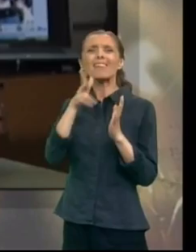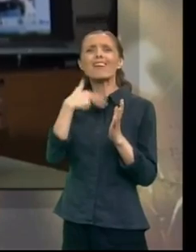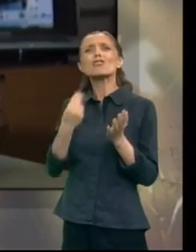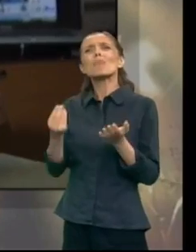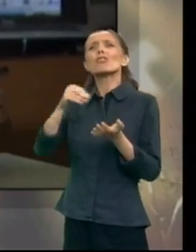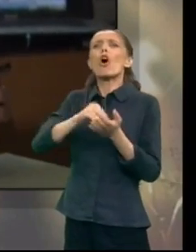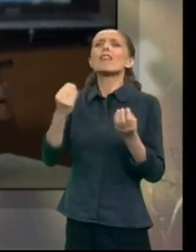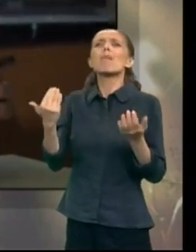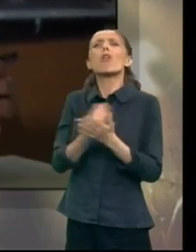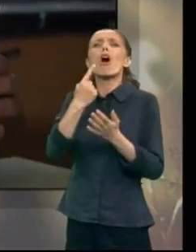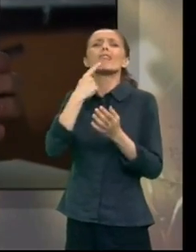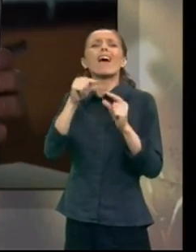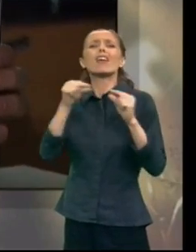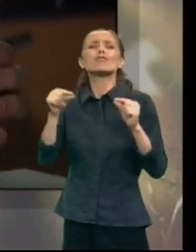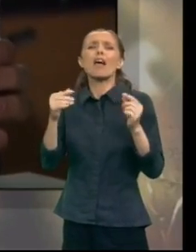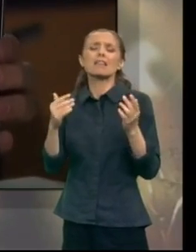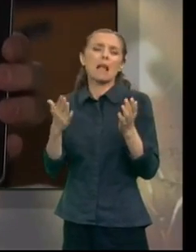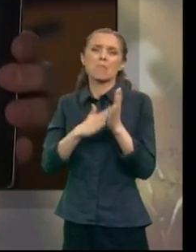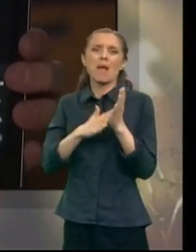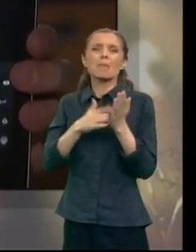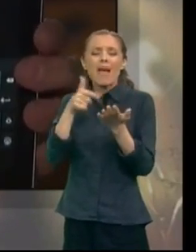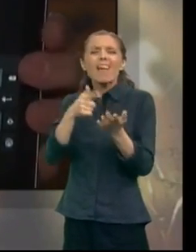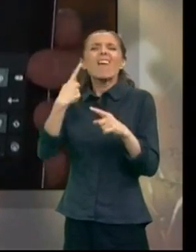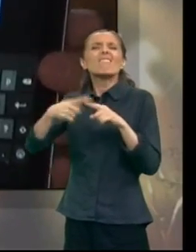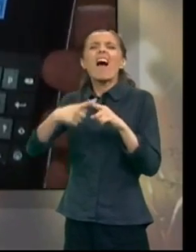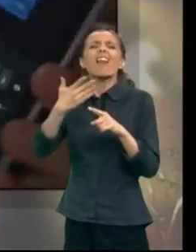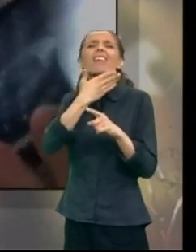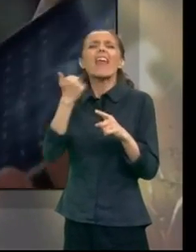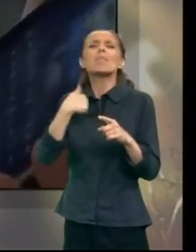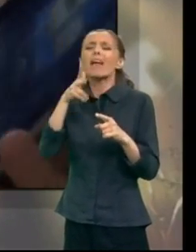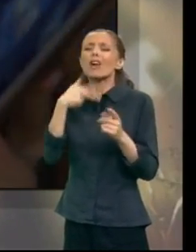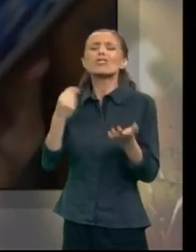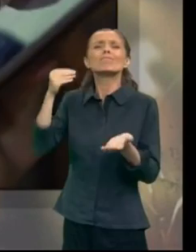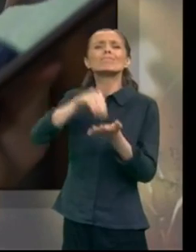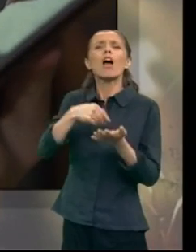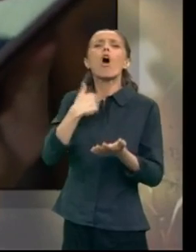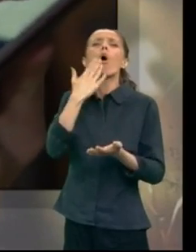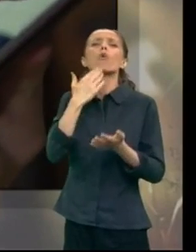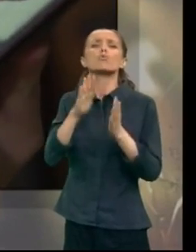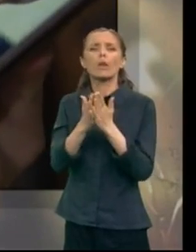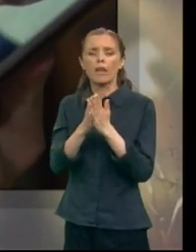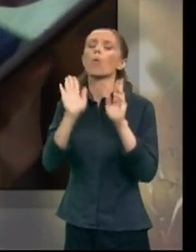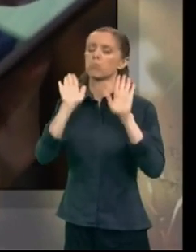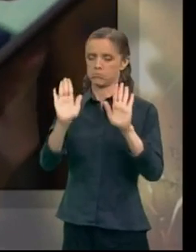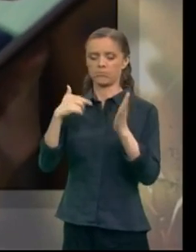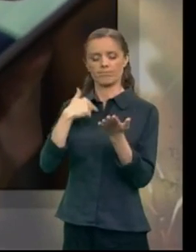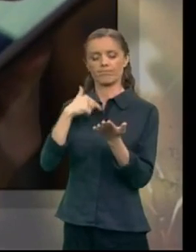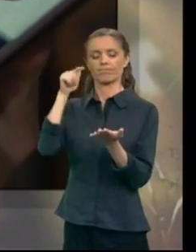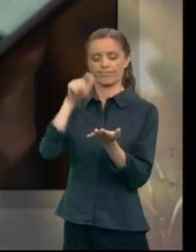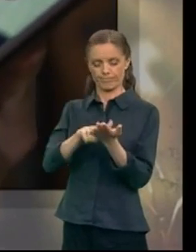novu karticu, osnovna kartica. Sad treba nam, na primjer, neki pojam. Na primjer, hoću knjigu.